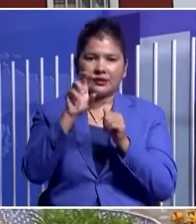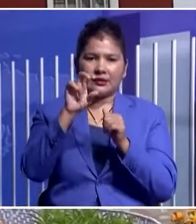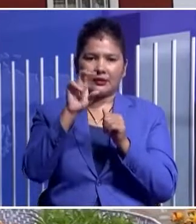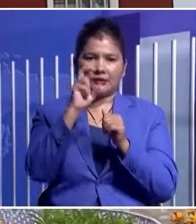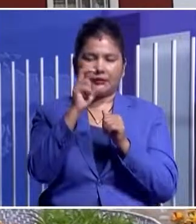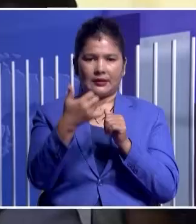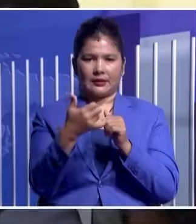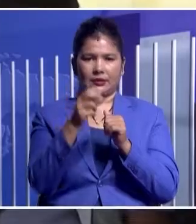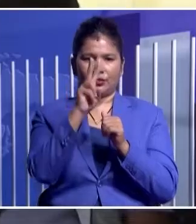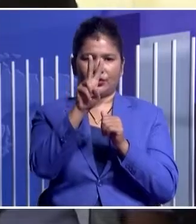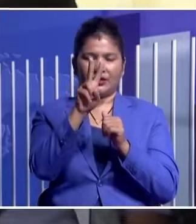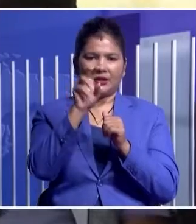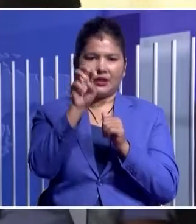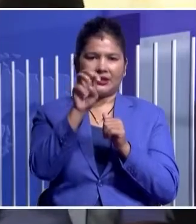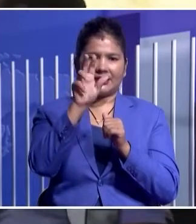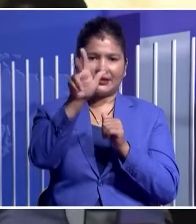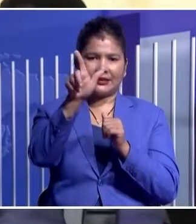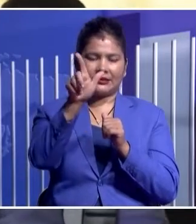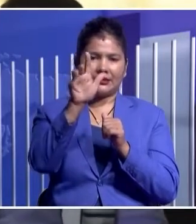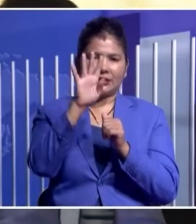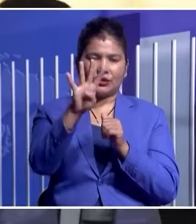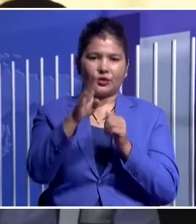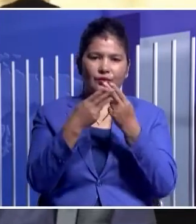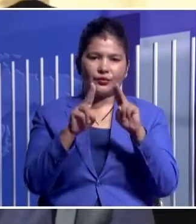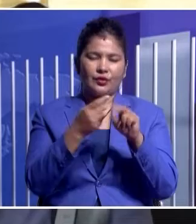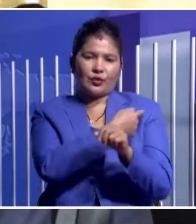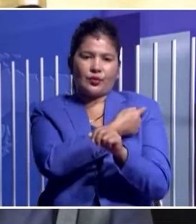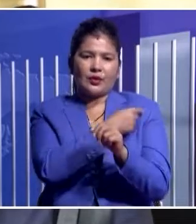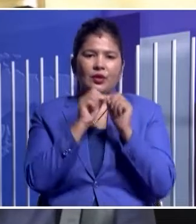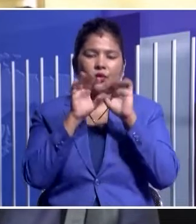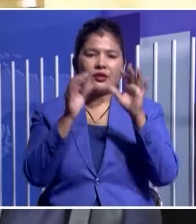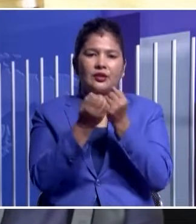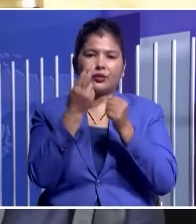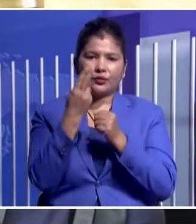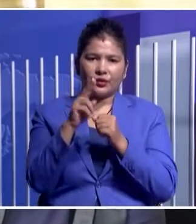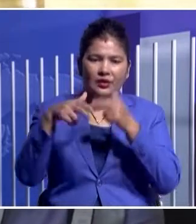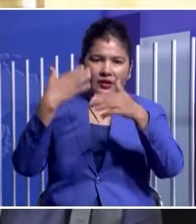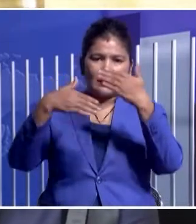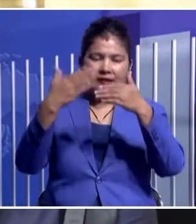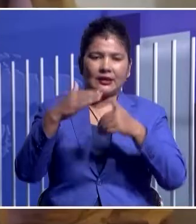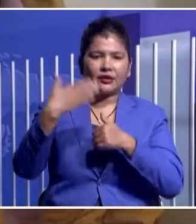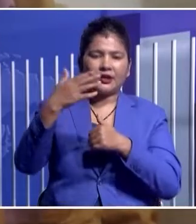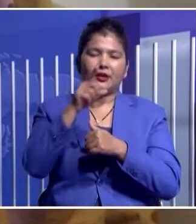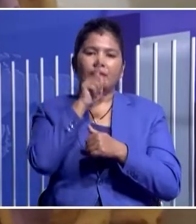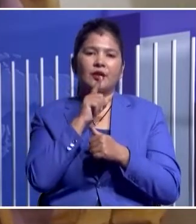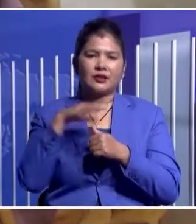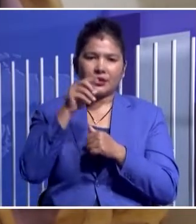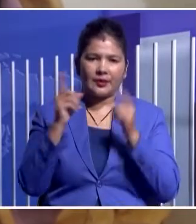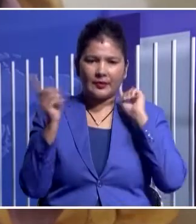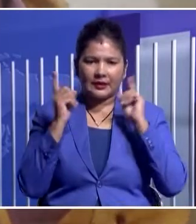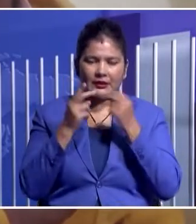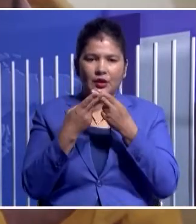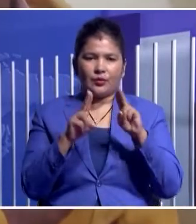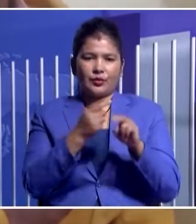जिल्लालाई 2074 साल पुस 23 गते पूर्णखोप घोषणा गरिएको थियो। त्यसपछि लगातार हरेक वर्ष सबै पालिकालाई पूर्णखोप